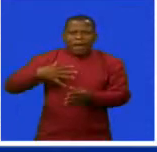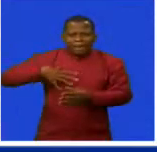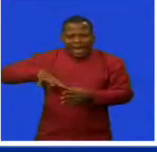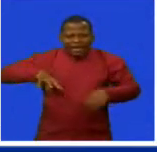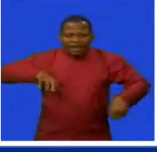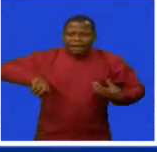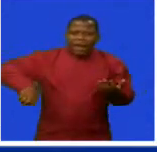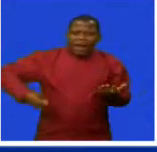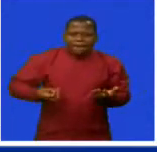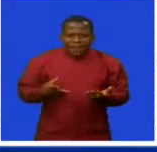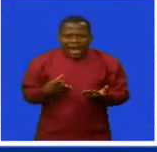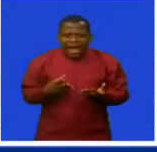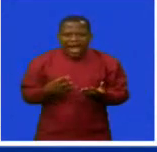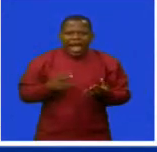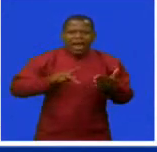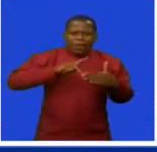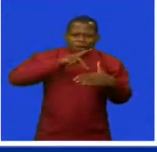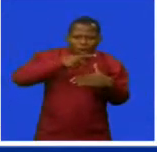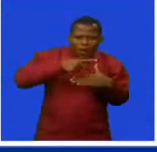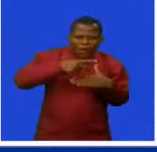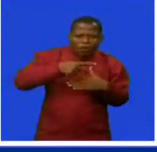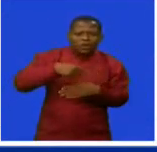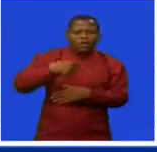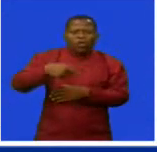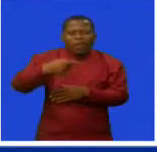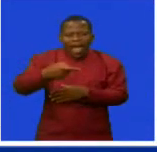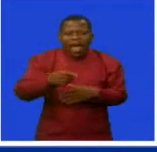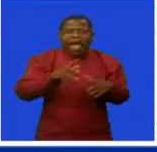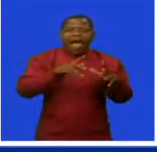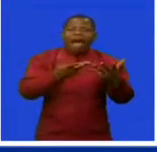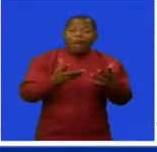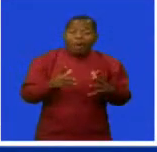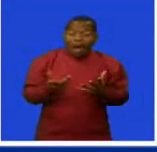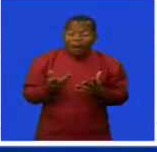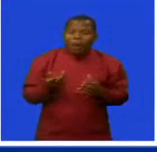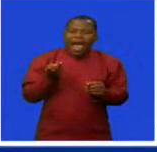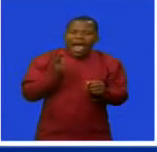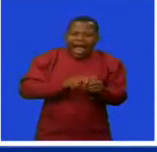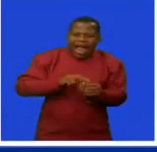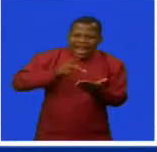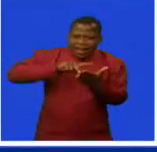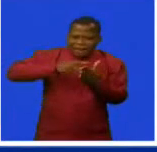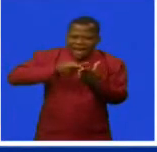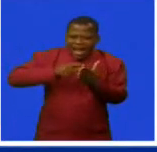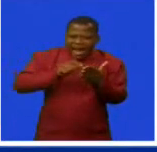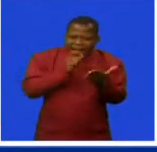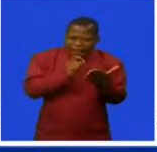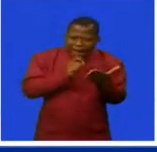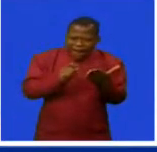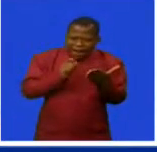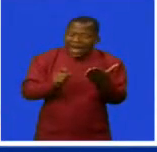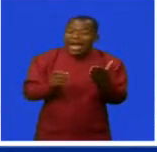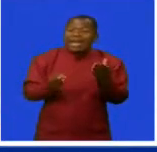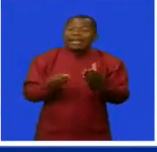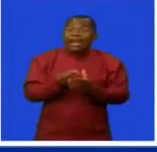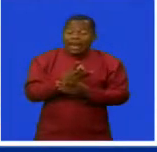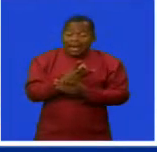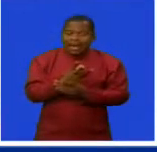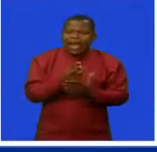loluhlelo bangaluchuba njani kanzi nelicebo selicalile ukuhlanganiswa. Lombiko uveta nekuthi